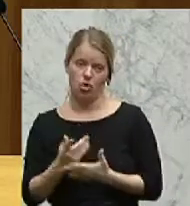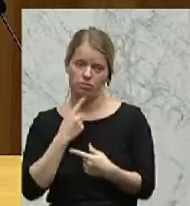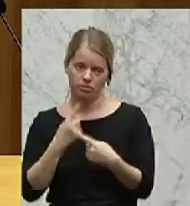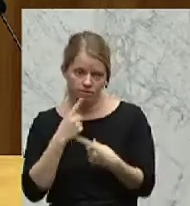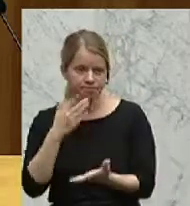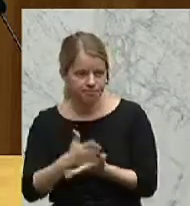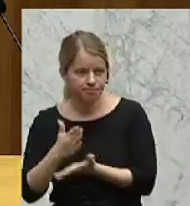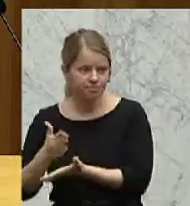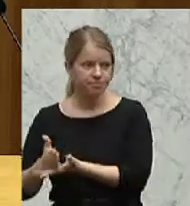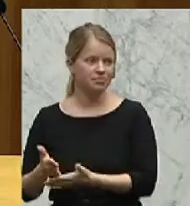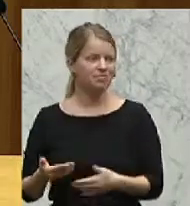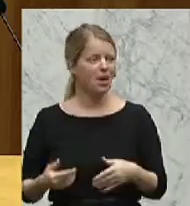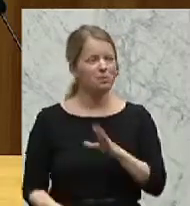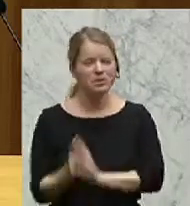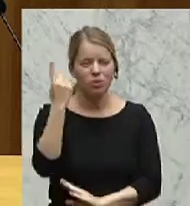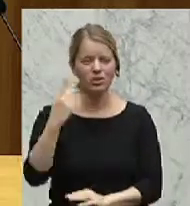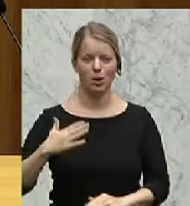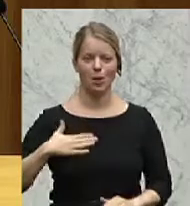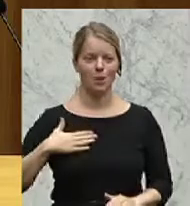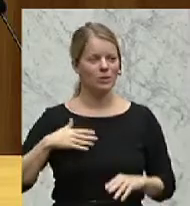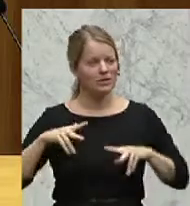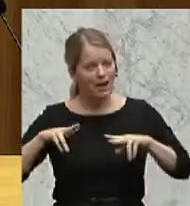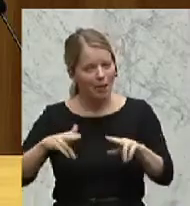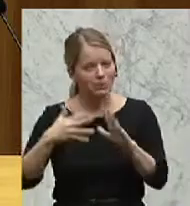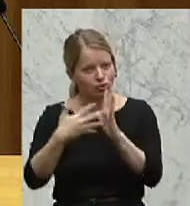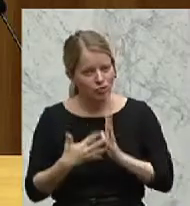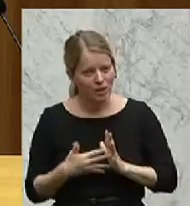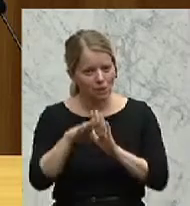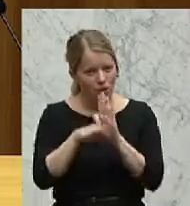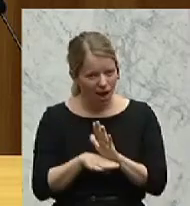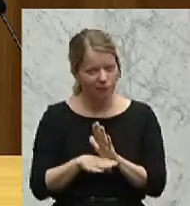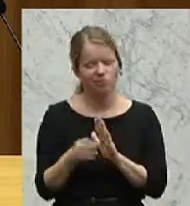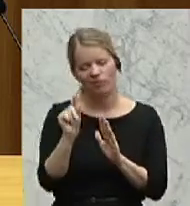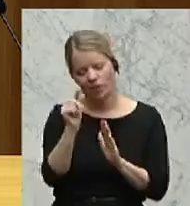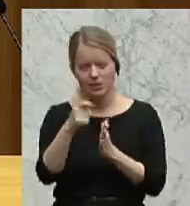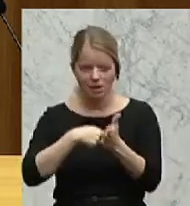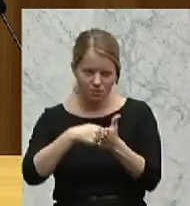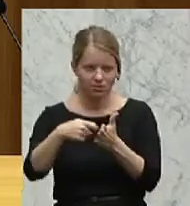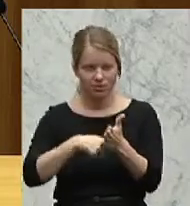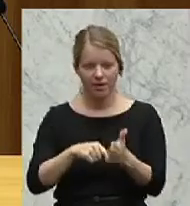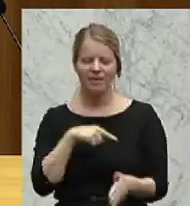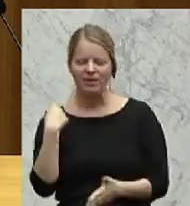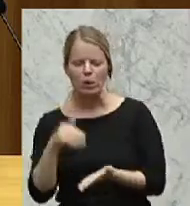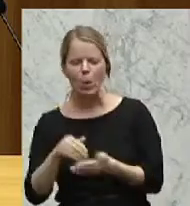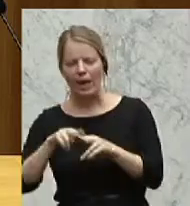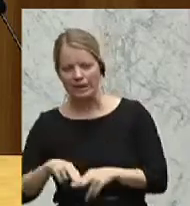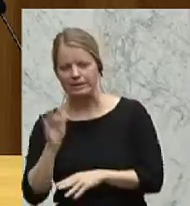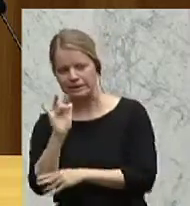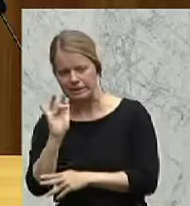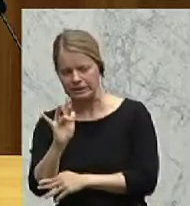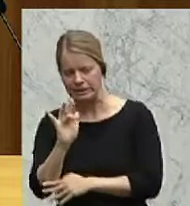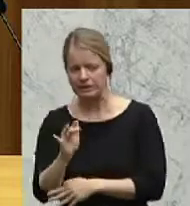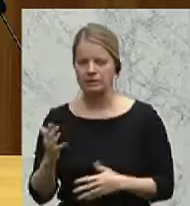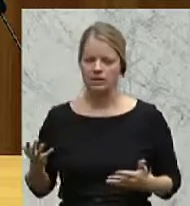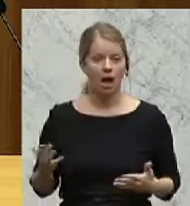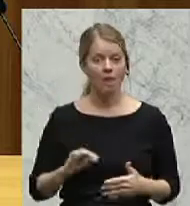aber jetzt gerade Brustkrebs-Screening-Programm wurde repariert. Es sind immer noch Dinge, die wir kritisieren, ist aber